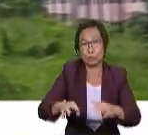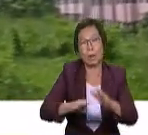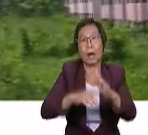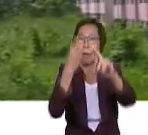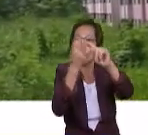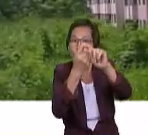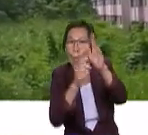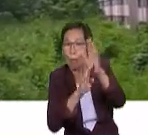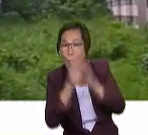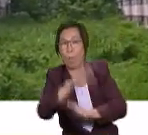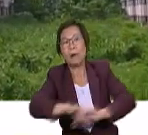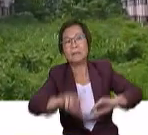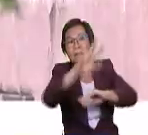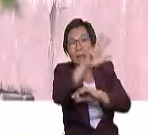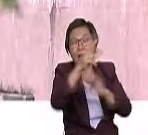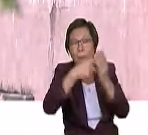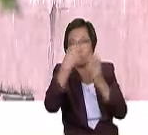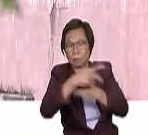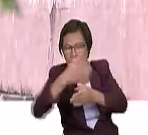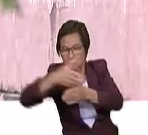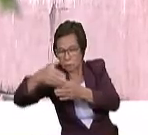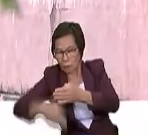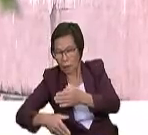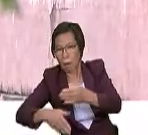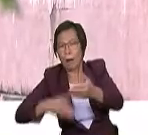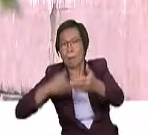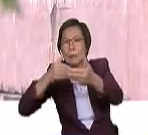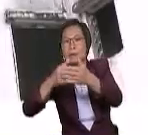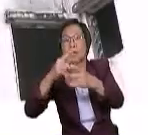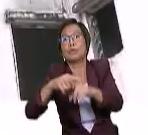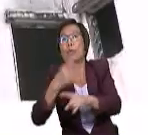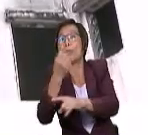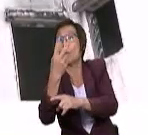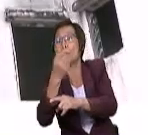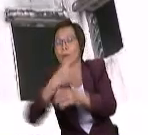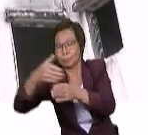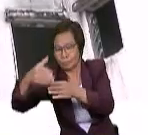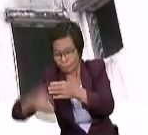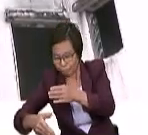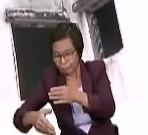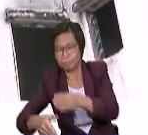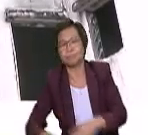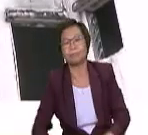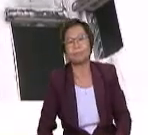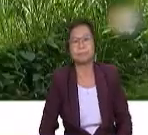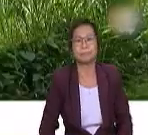dan 3 lagi projek dijangka selesai menjelang akhir tahun ini.